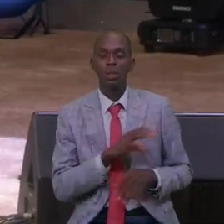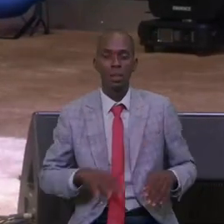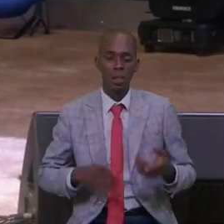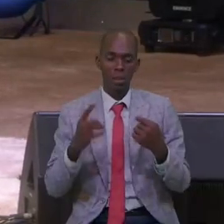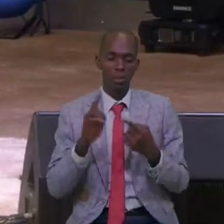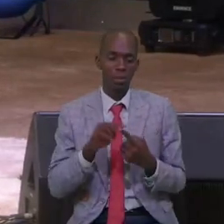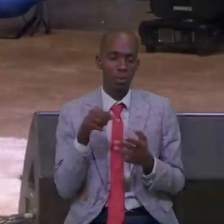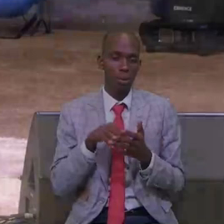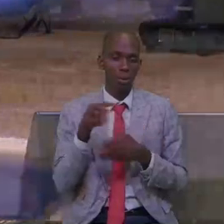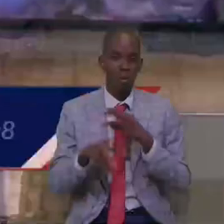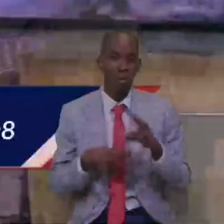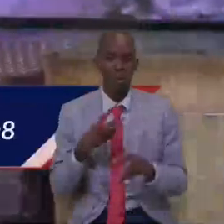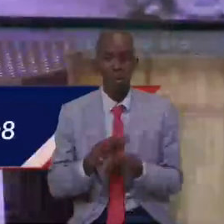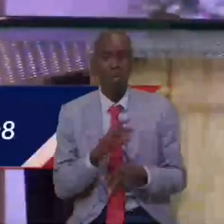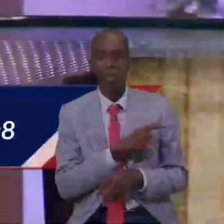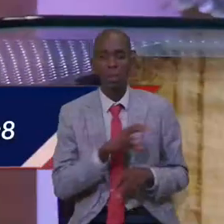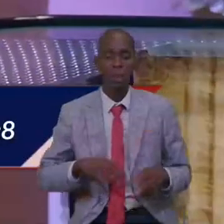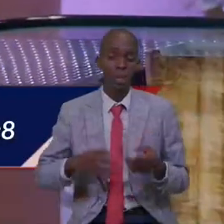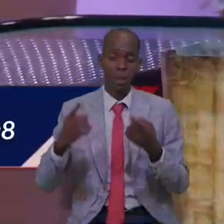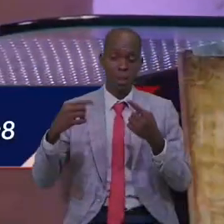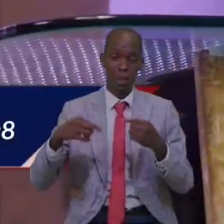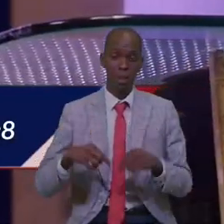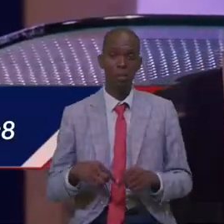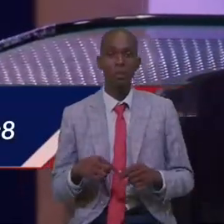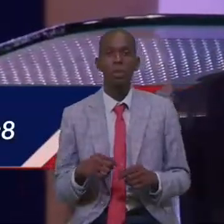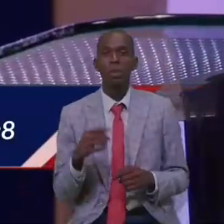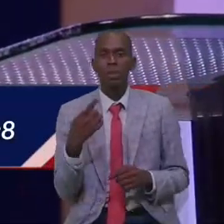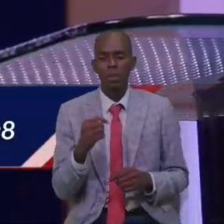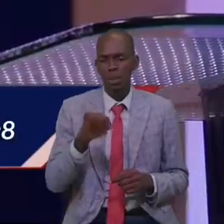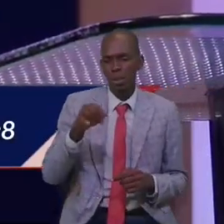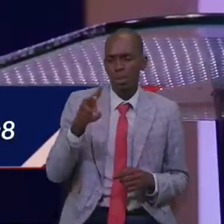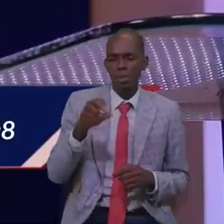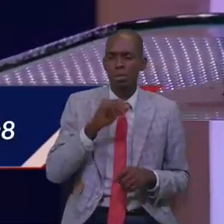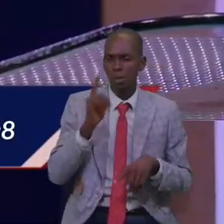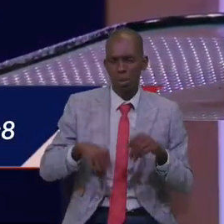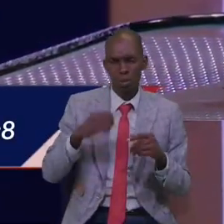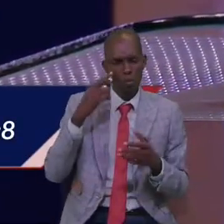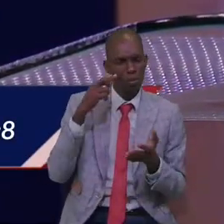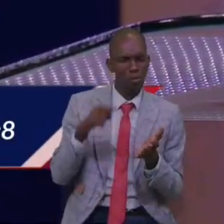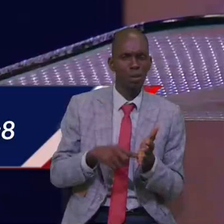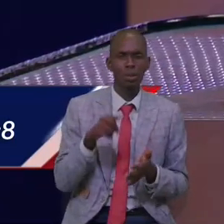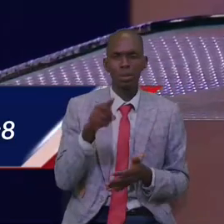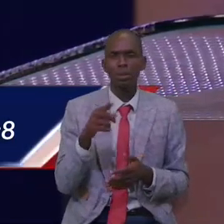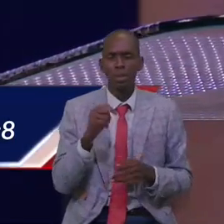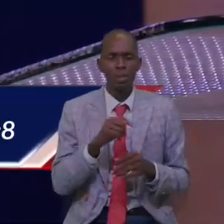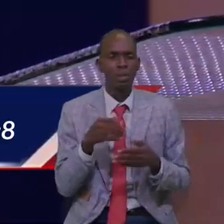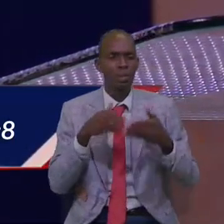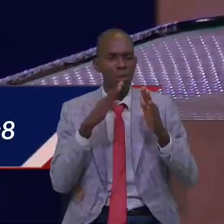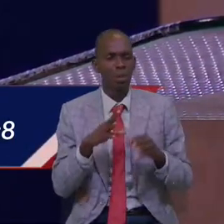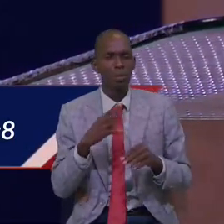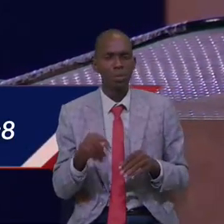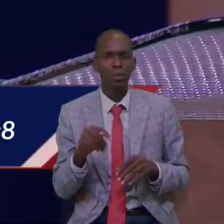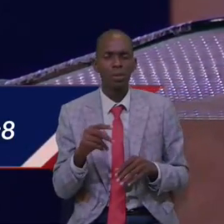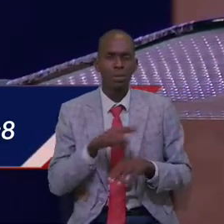monde et lorsqu'il est venu, les Juifs ne pouvaient pas le reconnaître. La nation d'Israël ne pouvait pas le connaître.